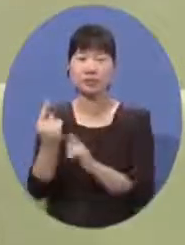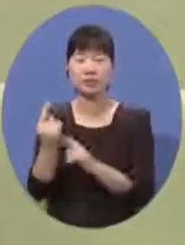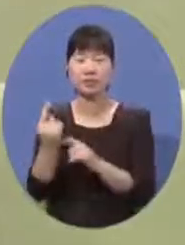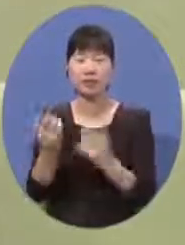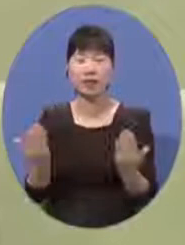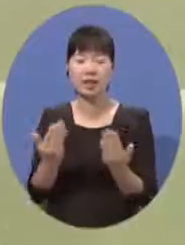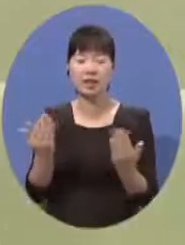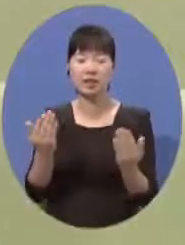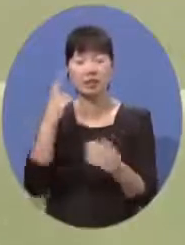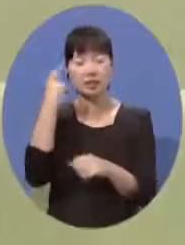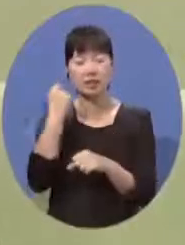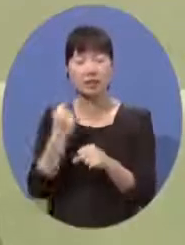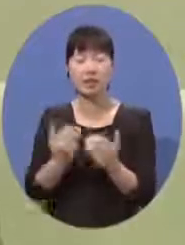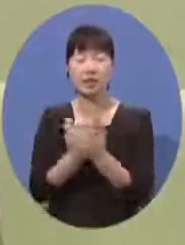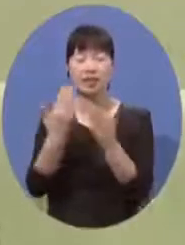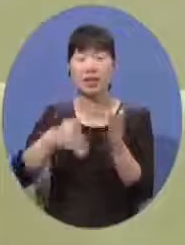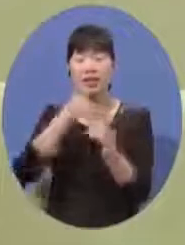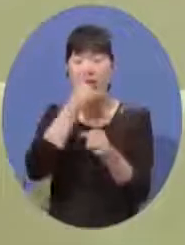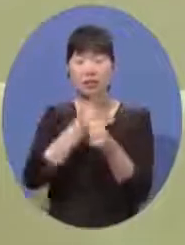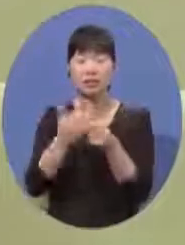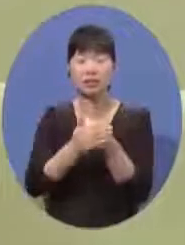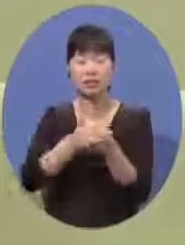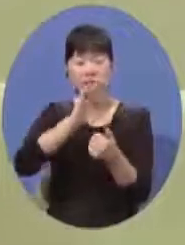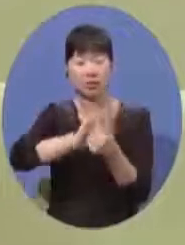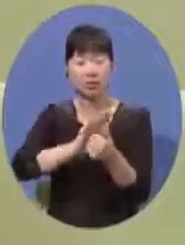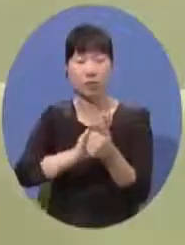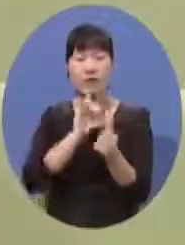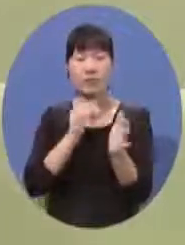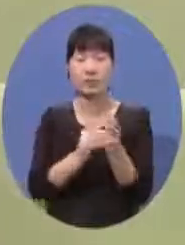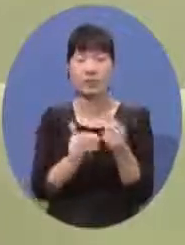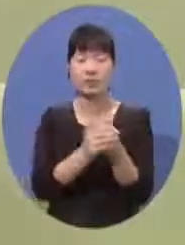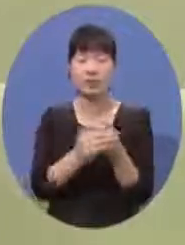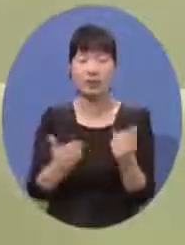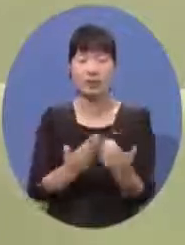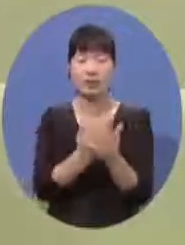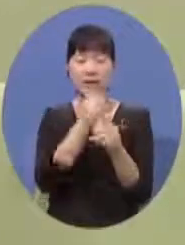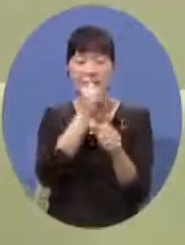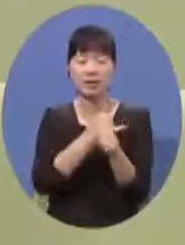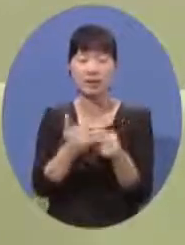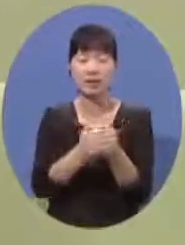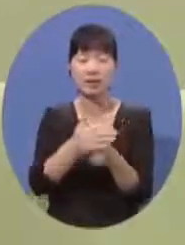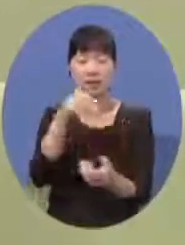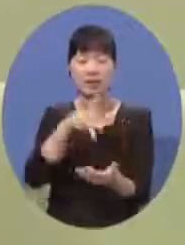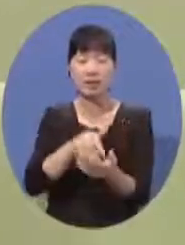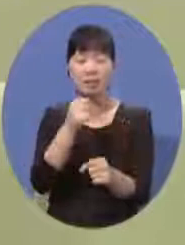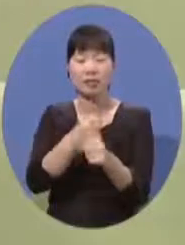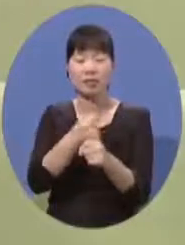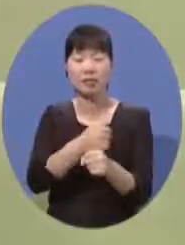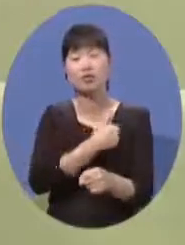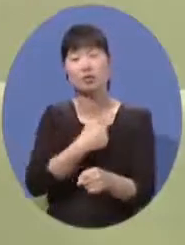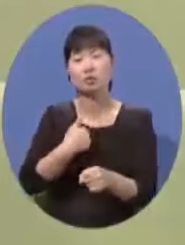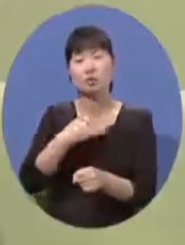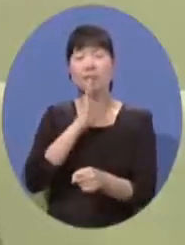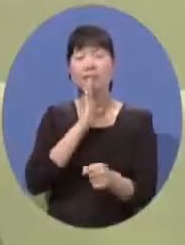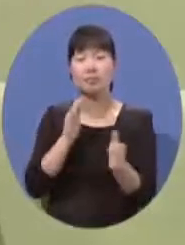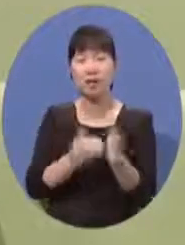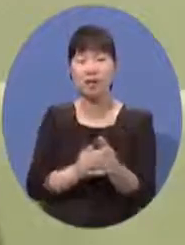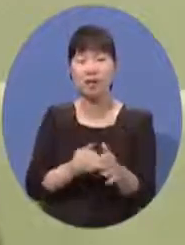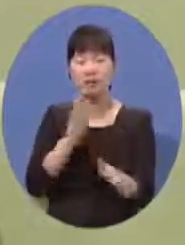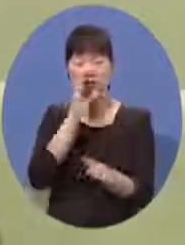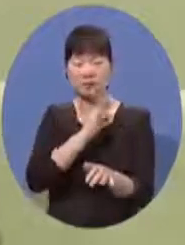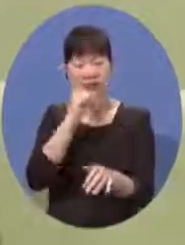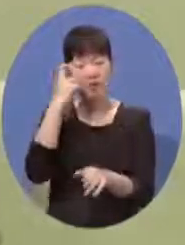작업기억력이 발달이 덜 된 거다라고 보면 아, 이 아이를 도와줘서 발달시켜서 그 상태를 만들면 된다고 생각하는데 못된